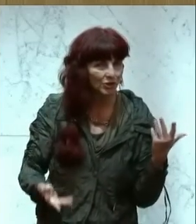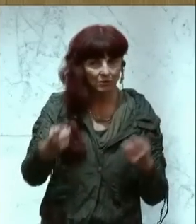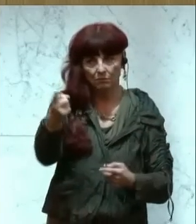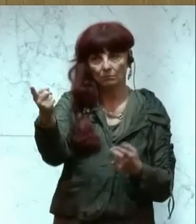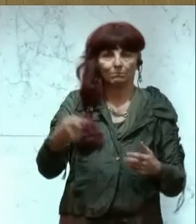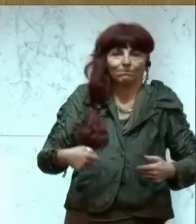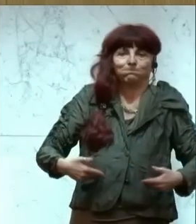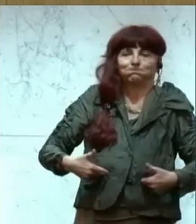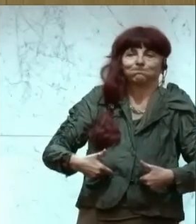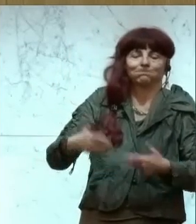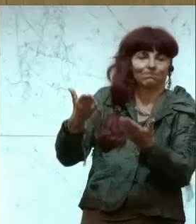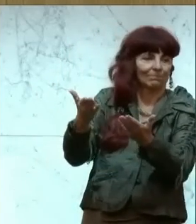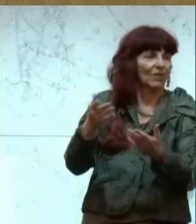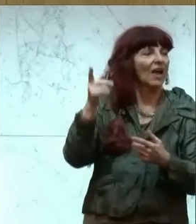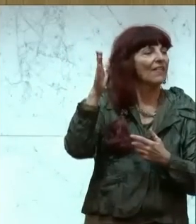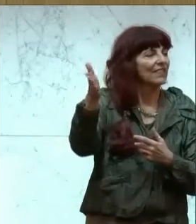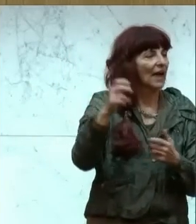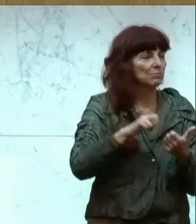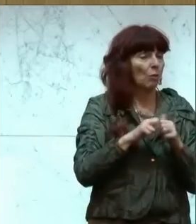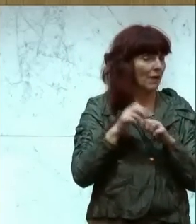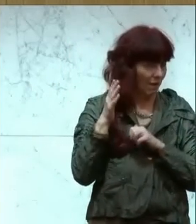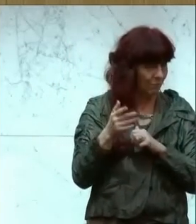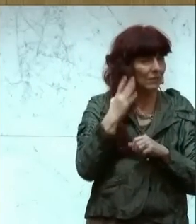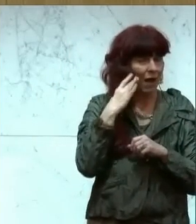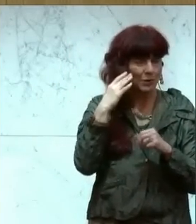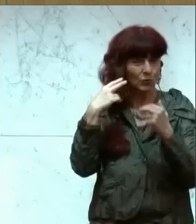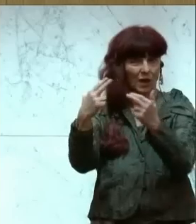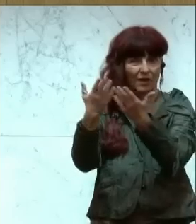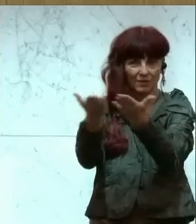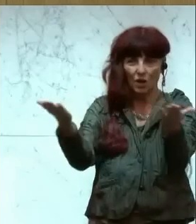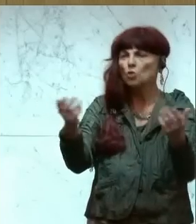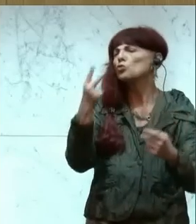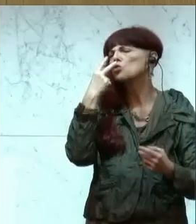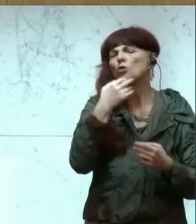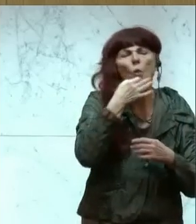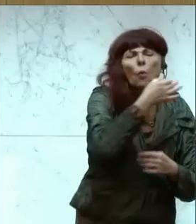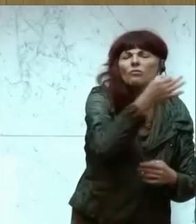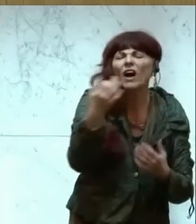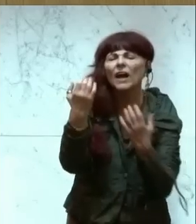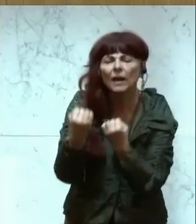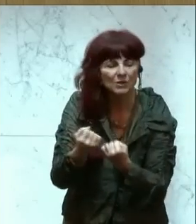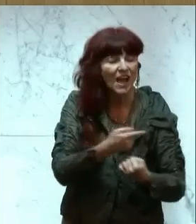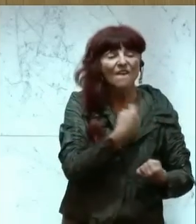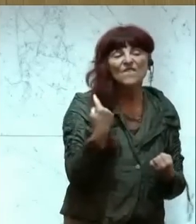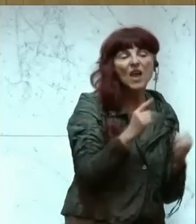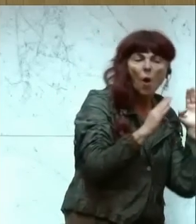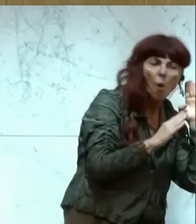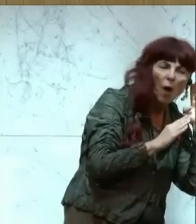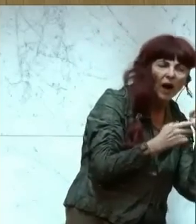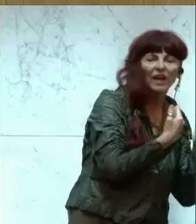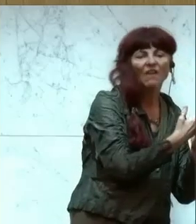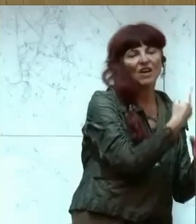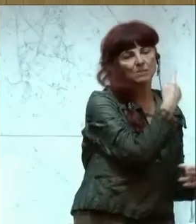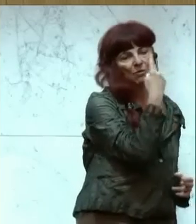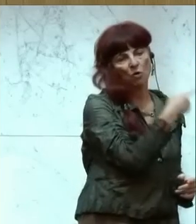Ja. Sehen Sie, und das ist Ihr Problem, meine Damen und Herren. Sie schauen auf Umfragen, wir haben auf die Bevölkerung und auf die Leute